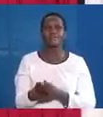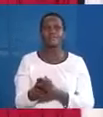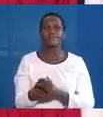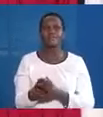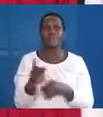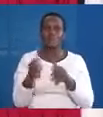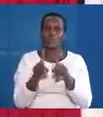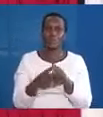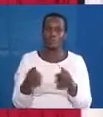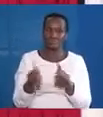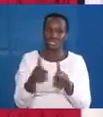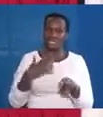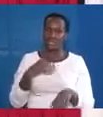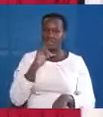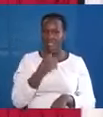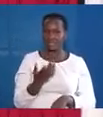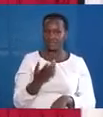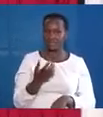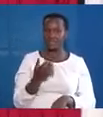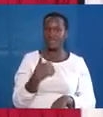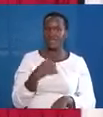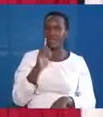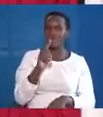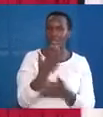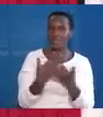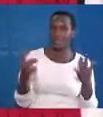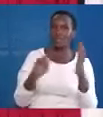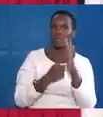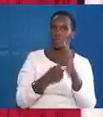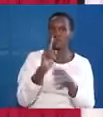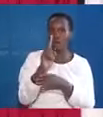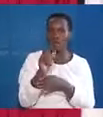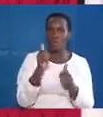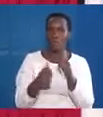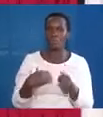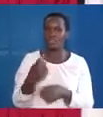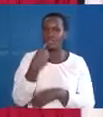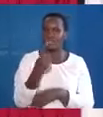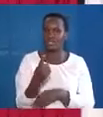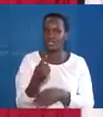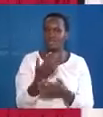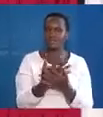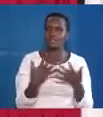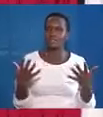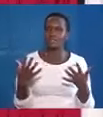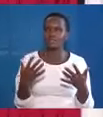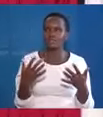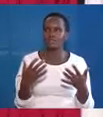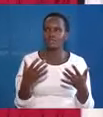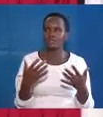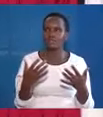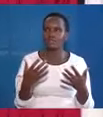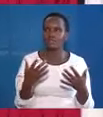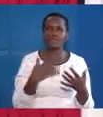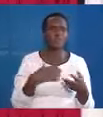Nikimalizia. Kuna kipengele moja peke yake ambaye nimesema hapa ya kwamba nimesikiza